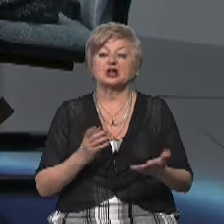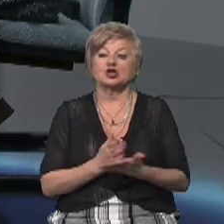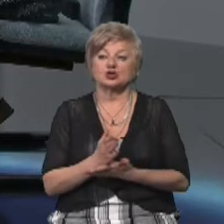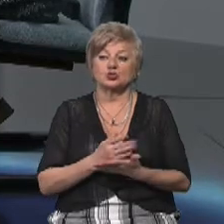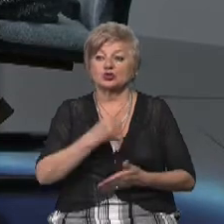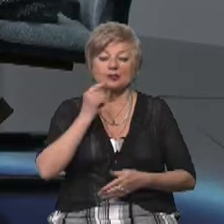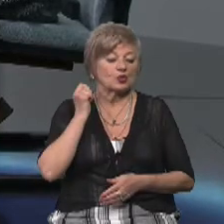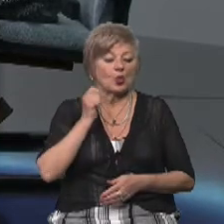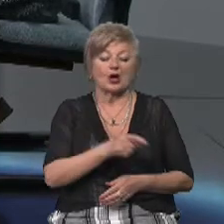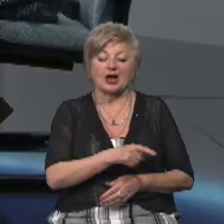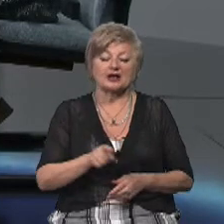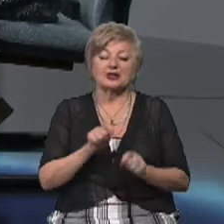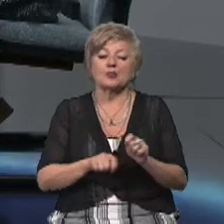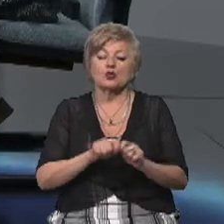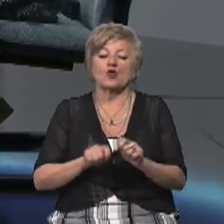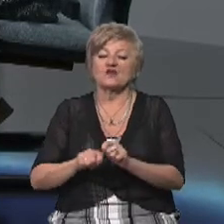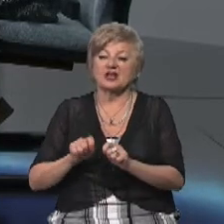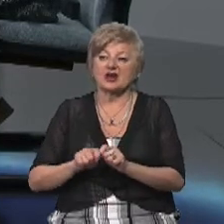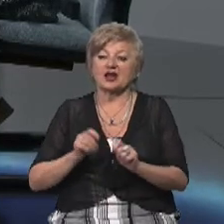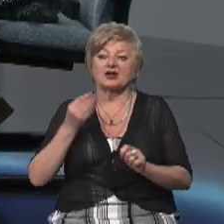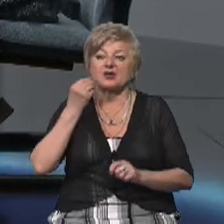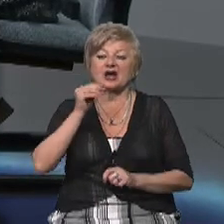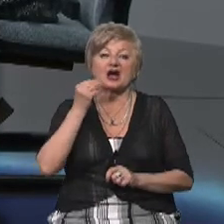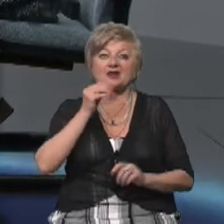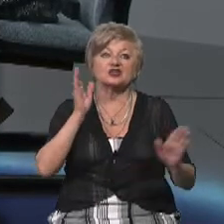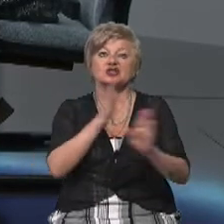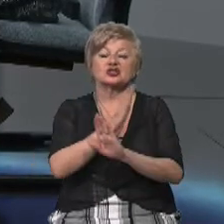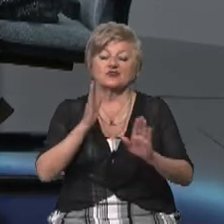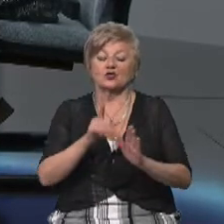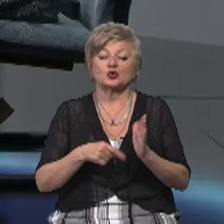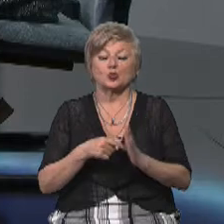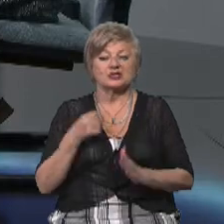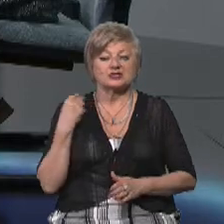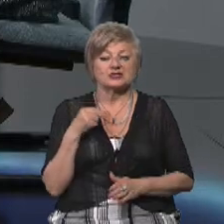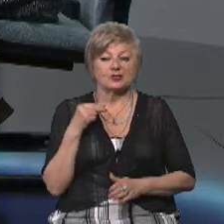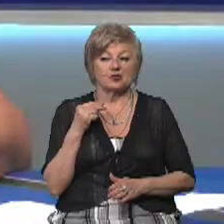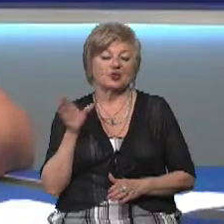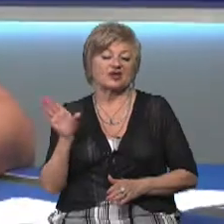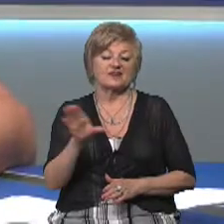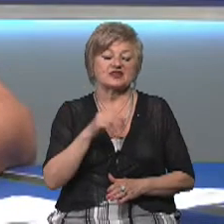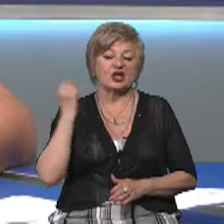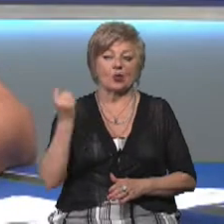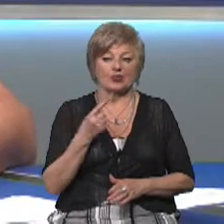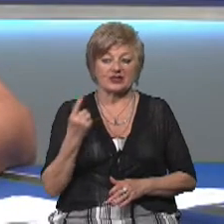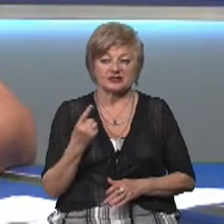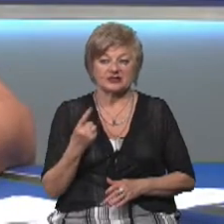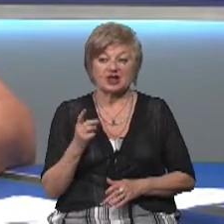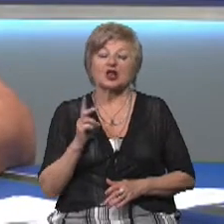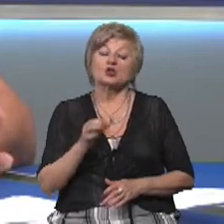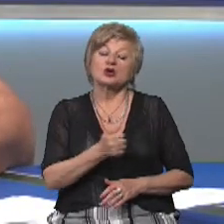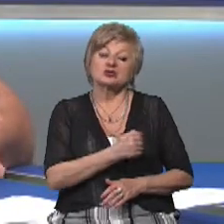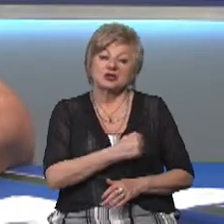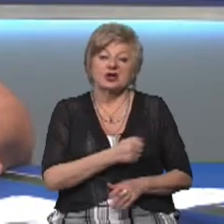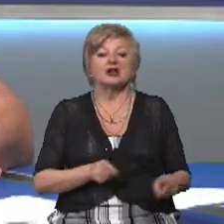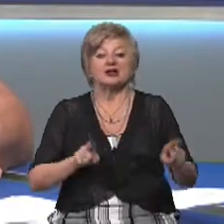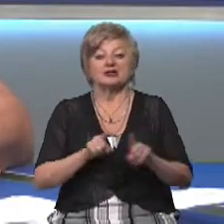многих лет проводим мониторинг качества атмосферного воздуха города Запорожья и всей области. Ну, к сожалению, как